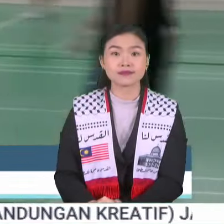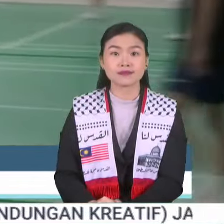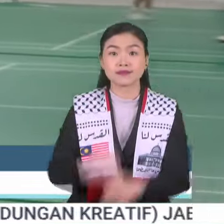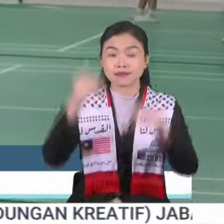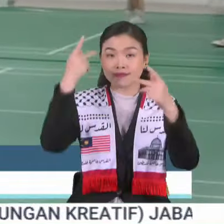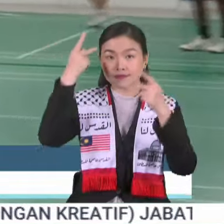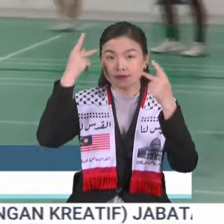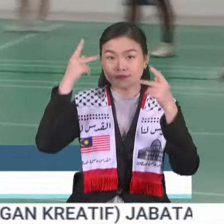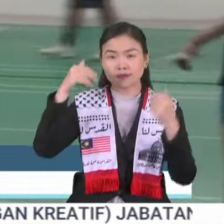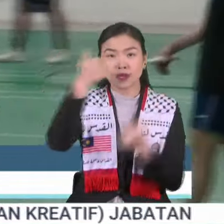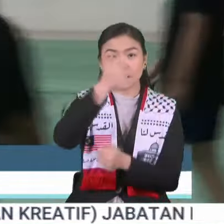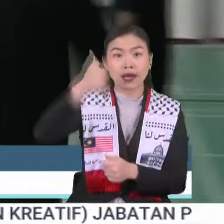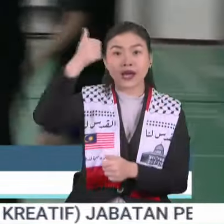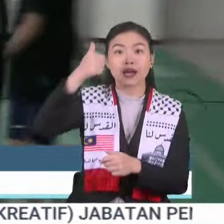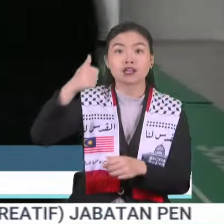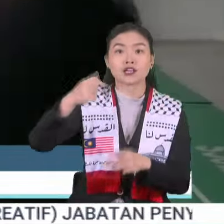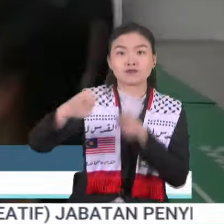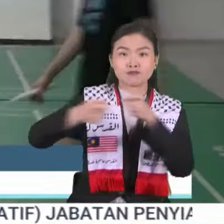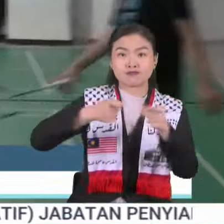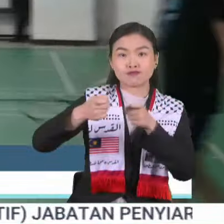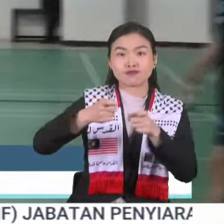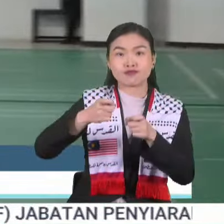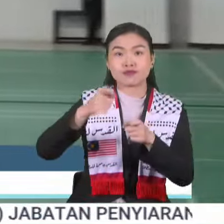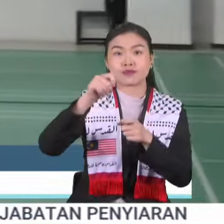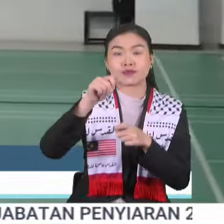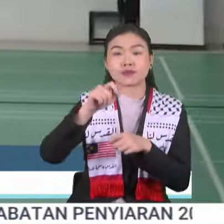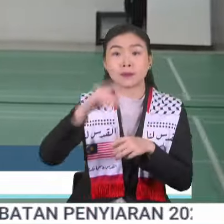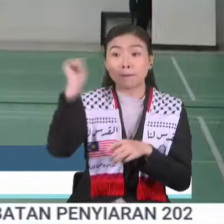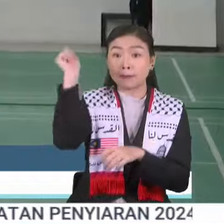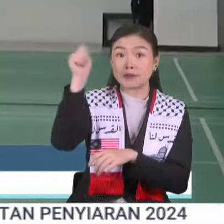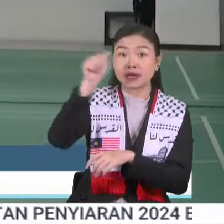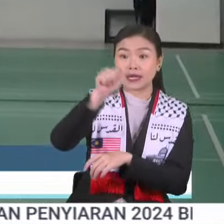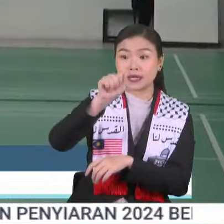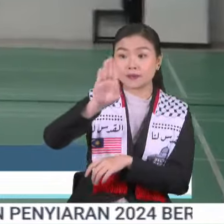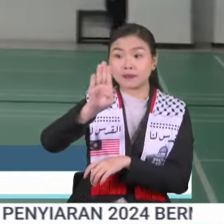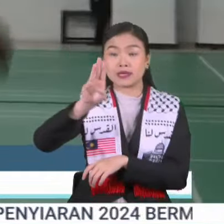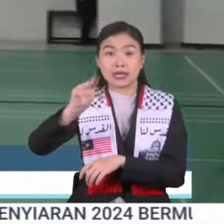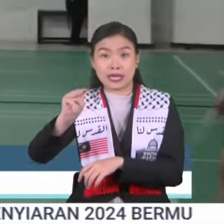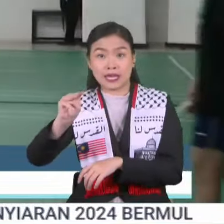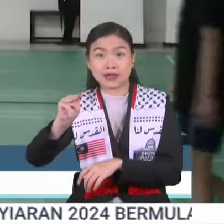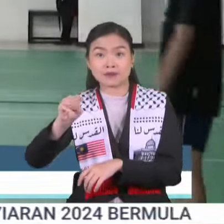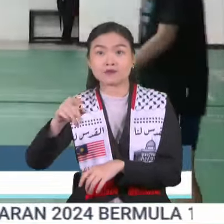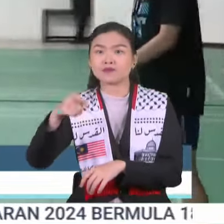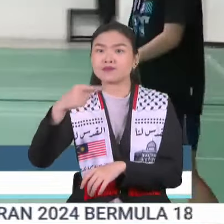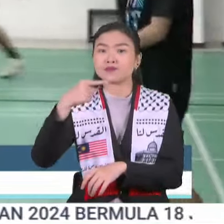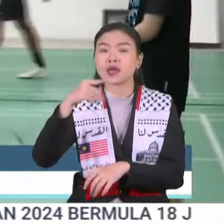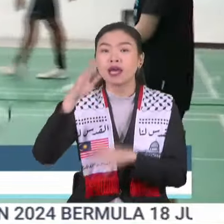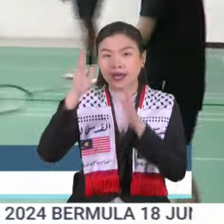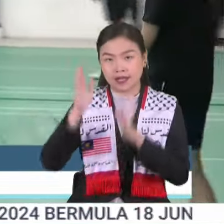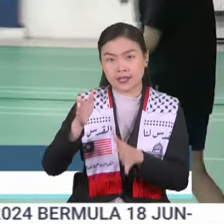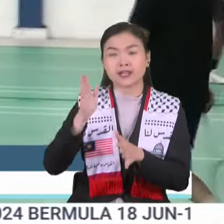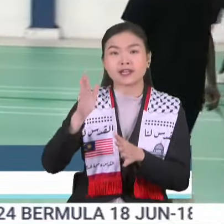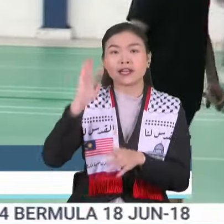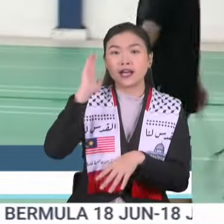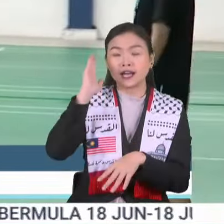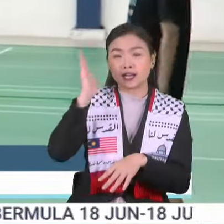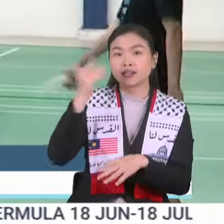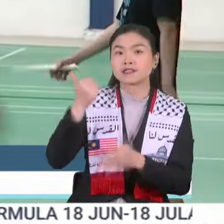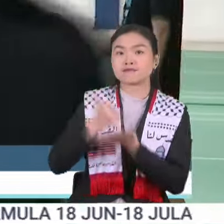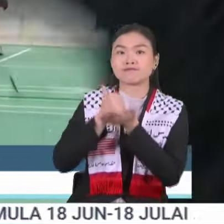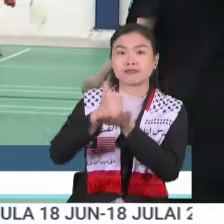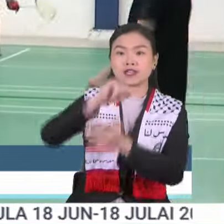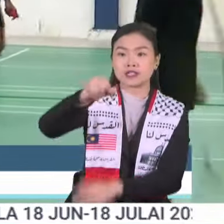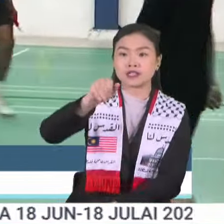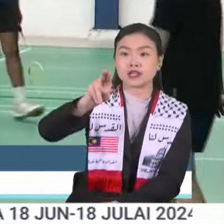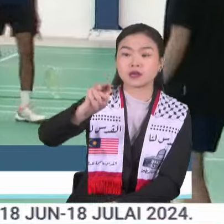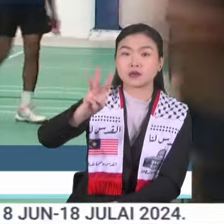Menurut pengarah pentadbiran Akademi Badminton Malaysia ABM, Michelle Chai, pihaknya akan cuba membantu Jin Wei agar pemain tersebut